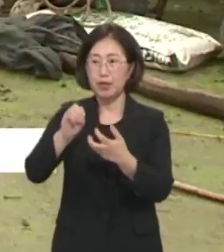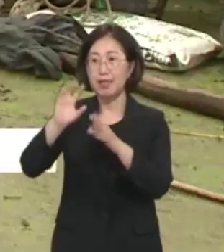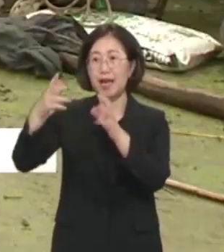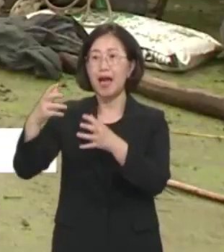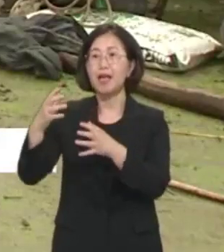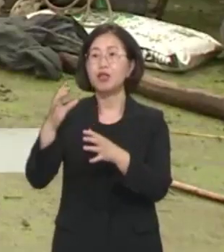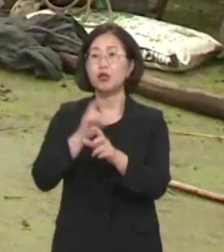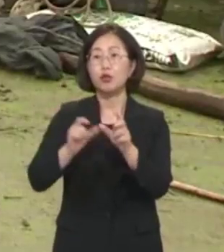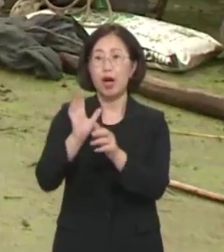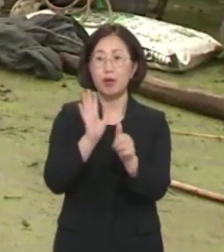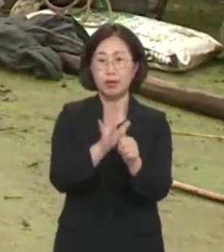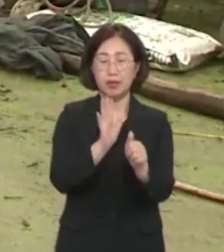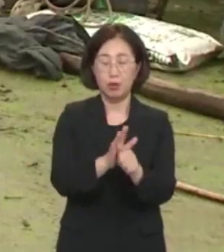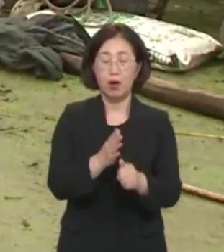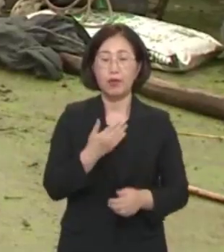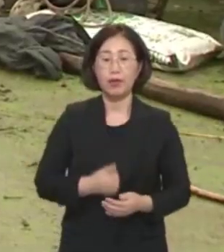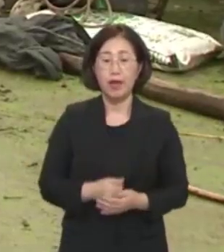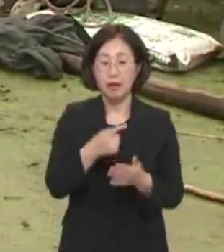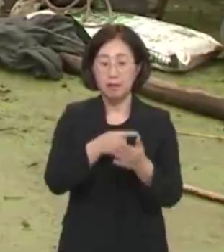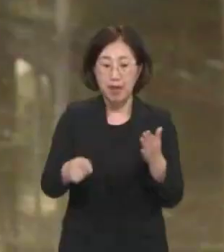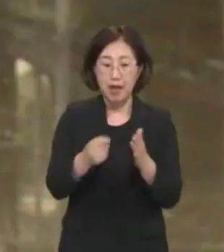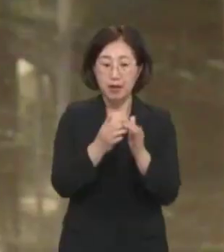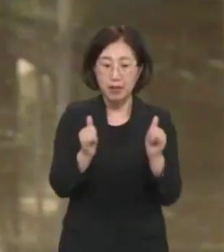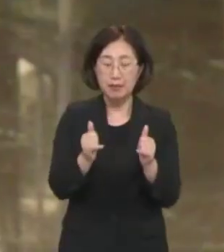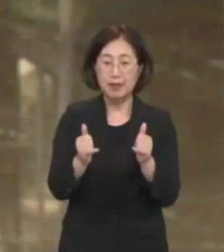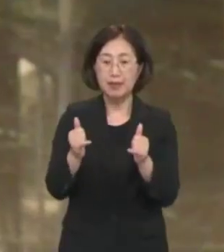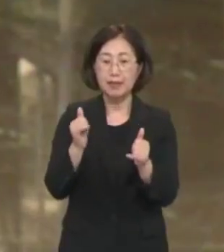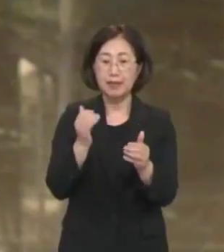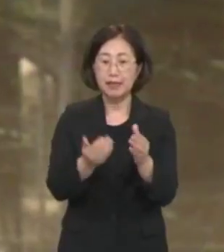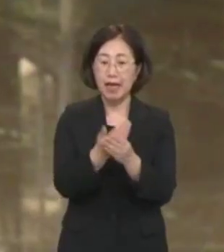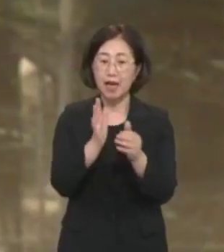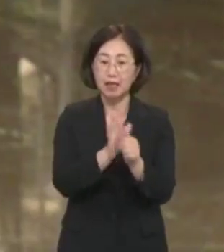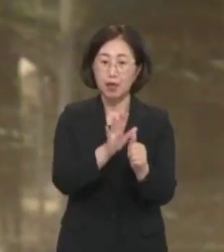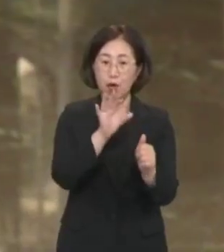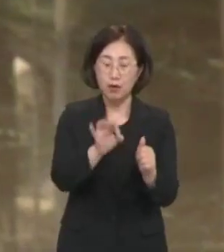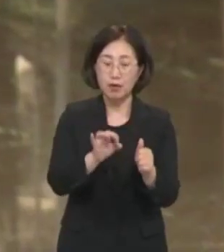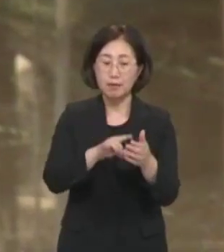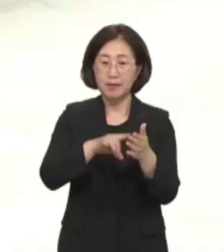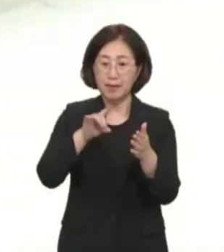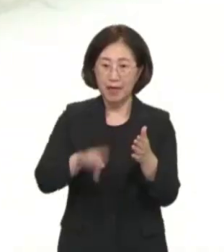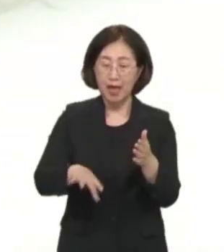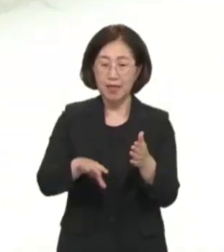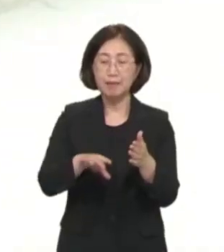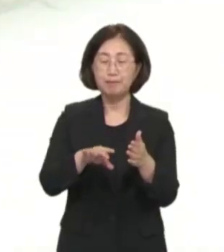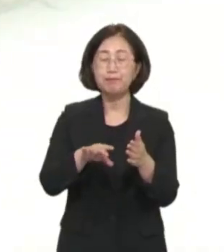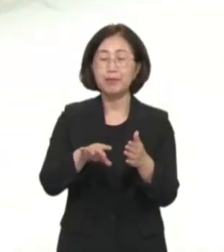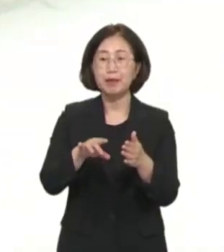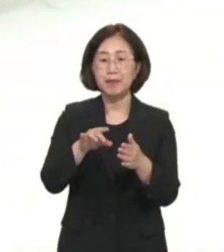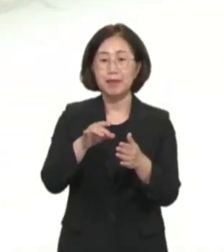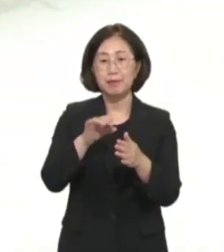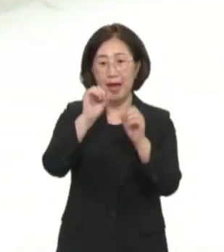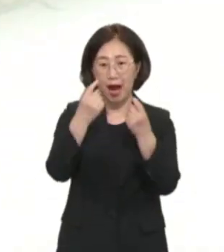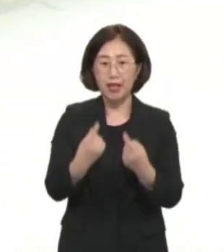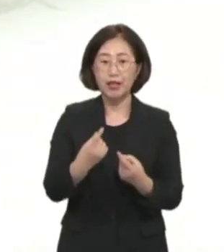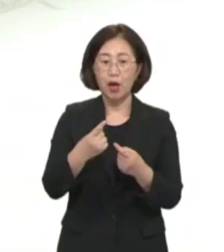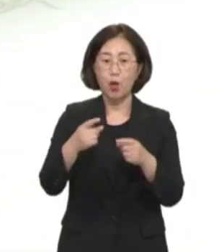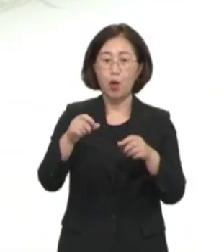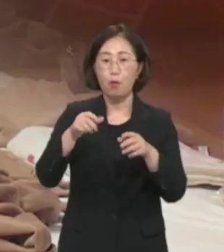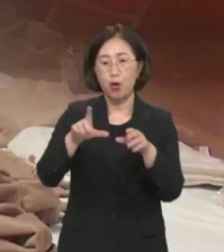지원합니다. 피해 주민은 재난지원금과 함께 국세와 지방세 납부가 면제되며 전기, 도시가스 요금 감면